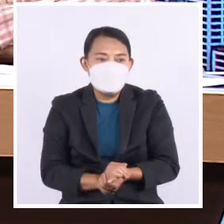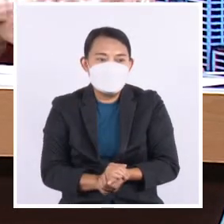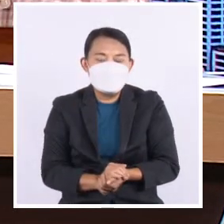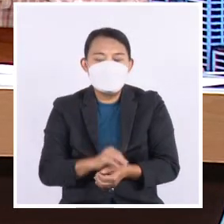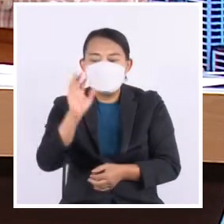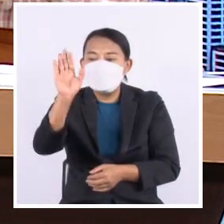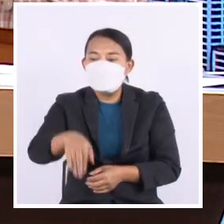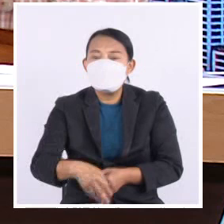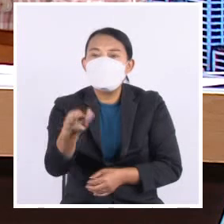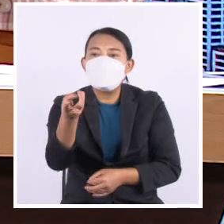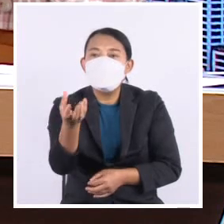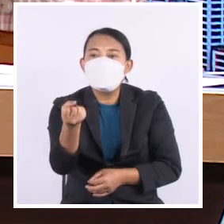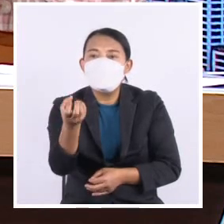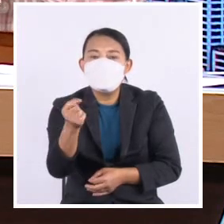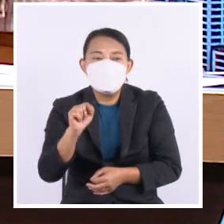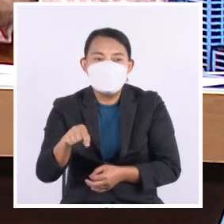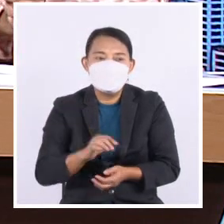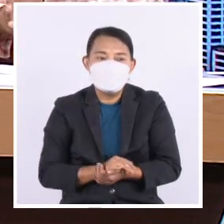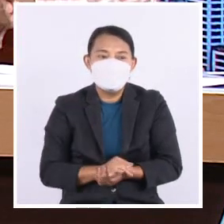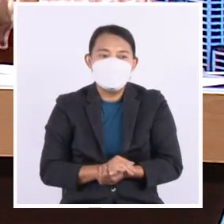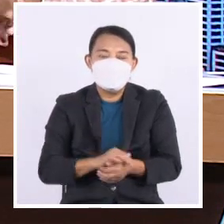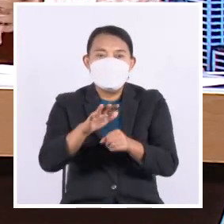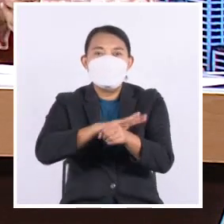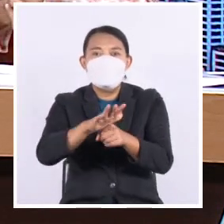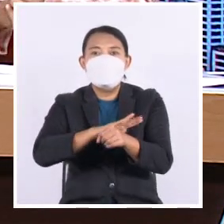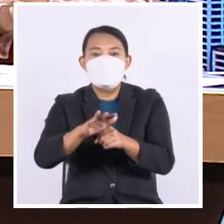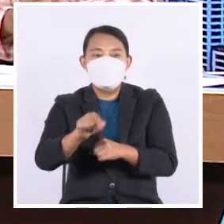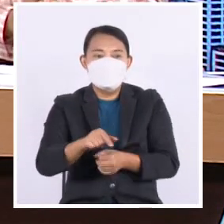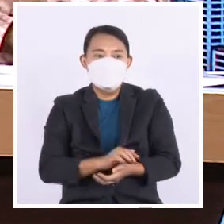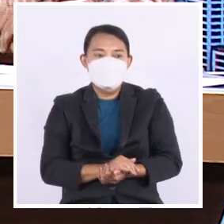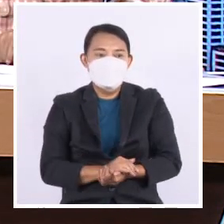ทานกับข้าวเหนียวมะม่วงนะ ได้เลย นะคะ อ่ะกินไปก็อ่านข่าวไป